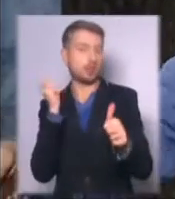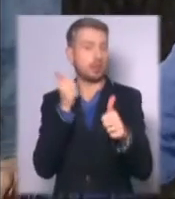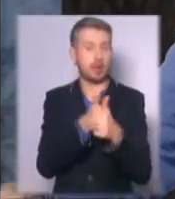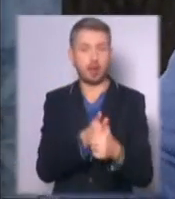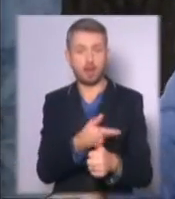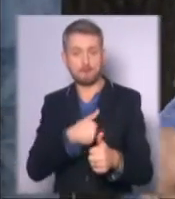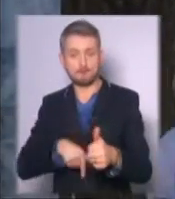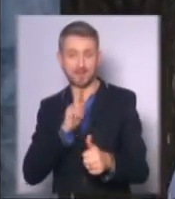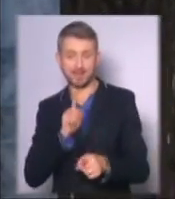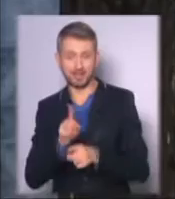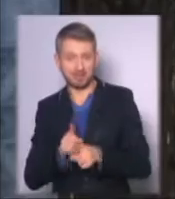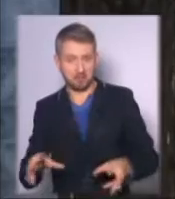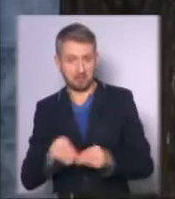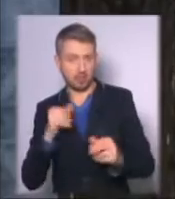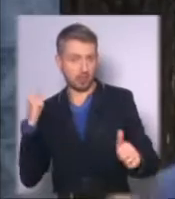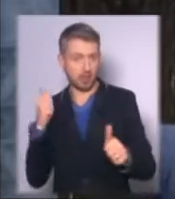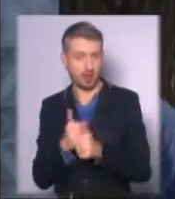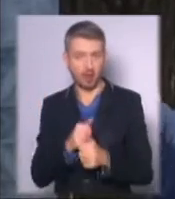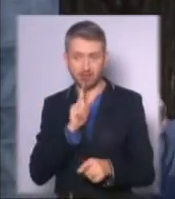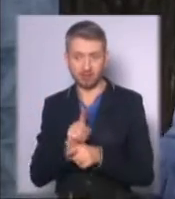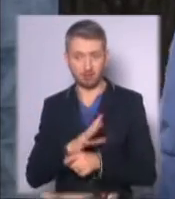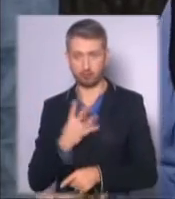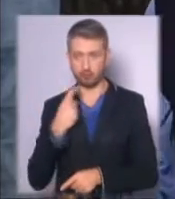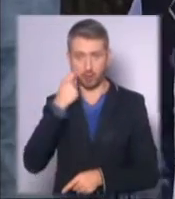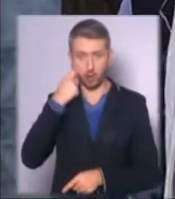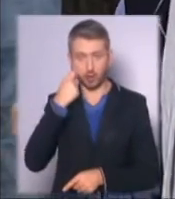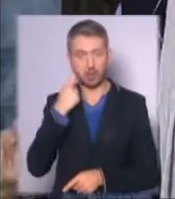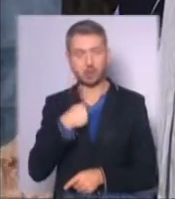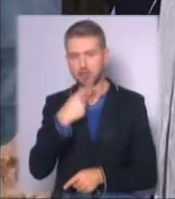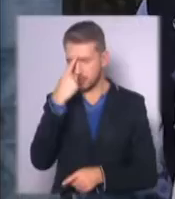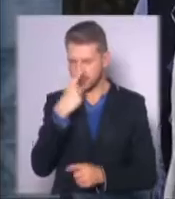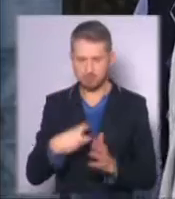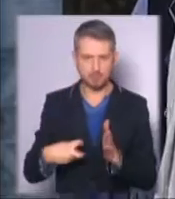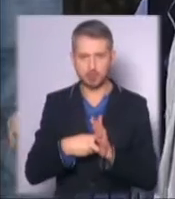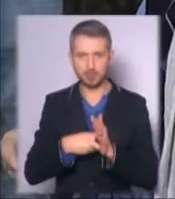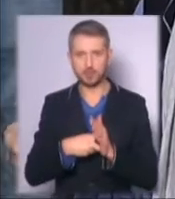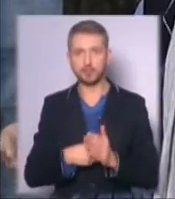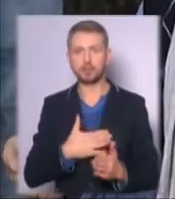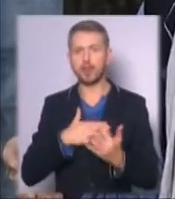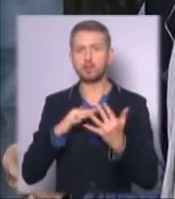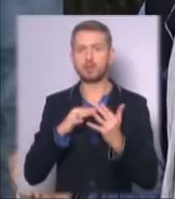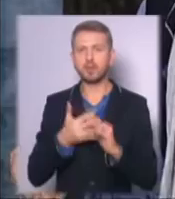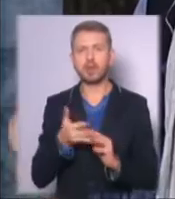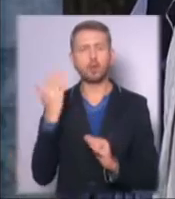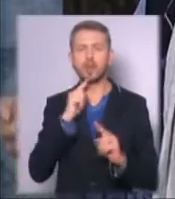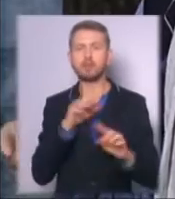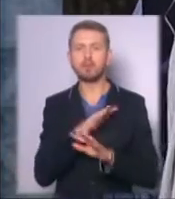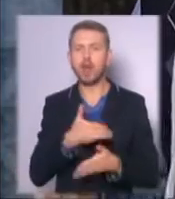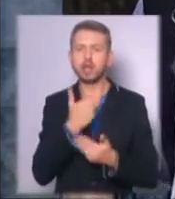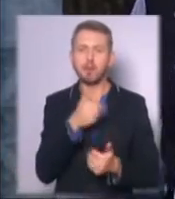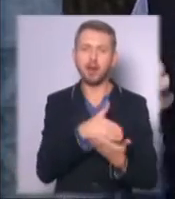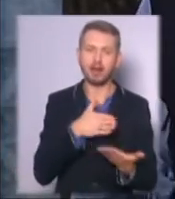з сестрою, якій було 4 роки, і це я назавжди запам'ятав. В нашому селі тоді співали, нема